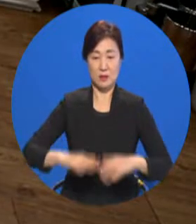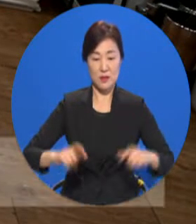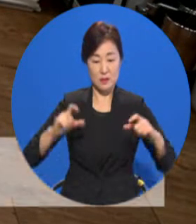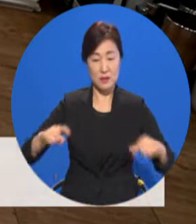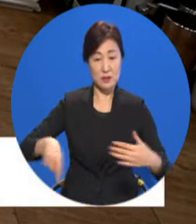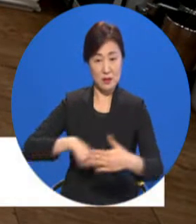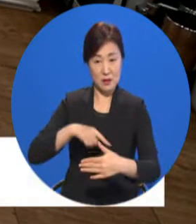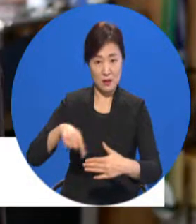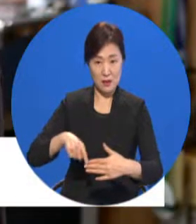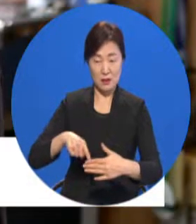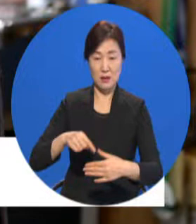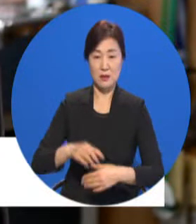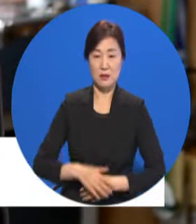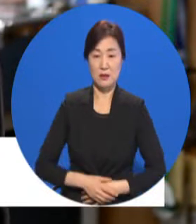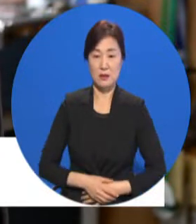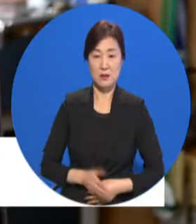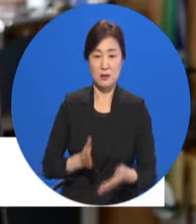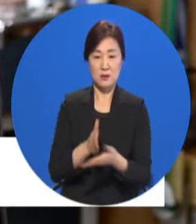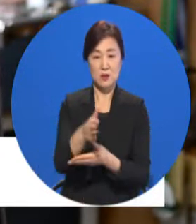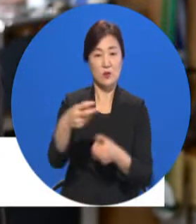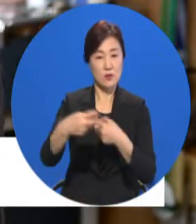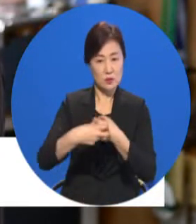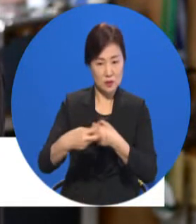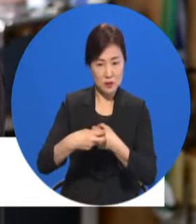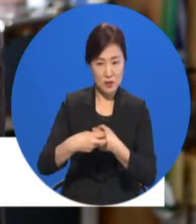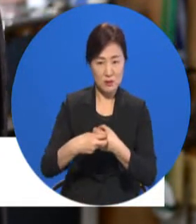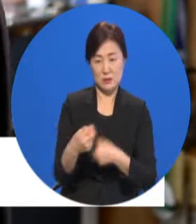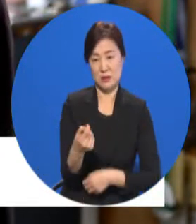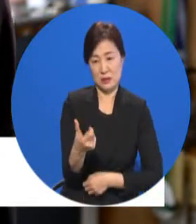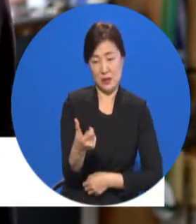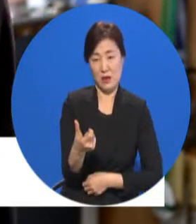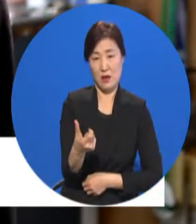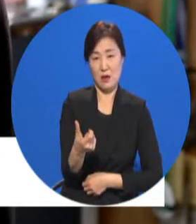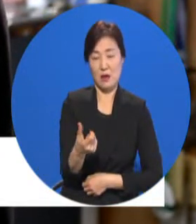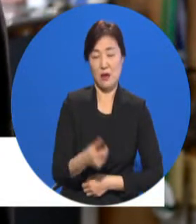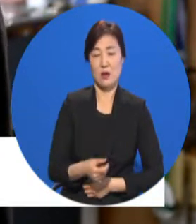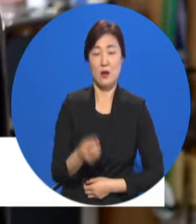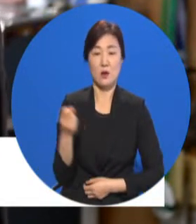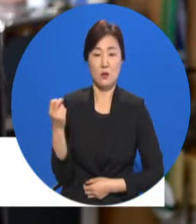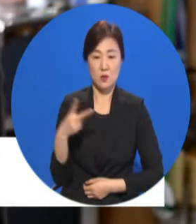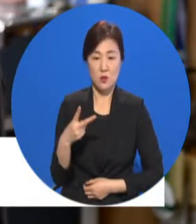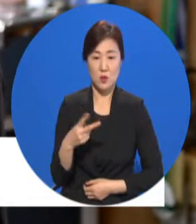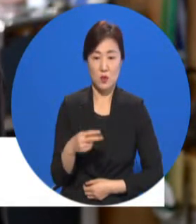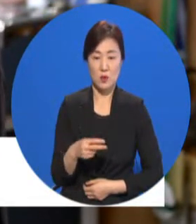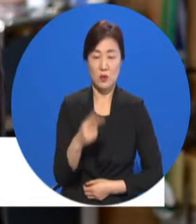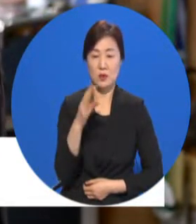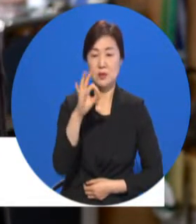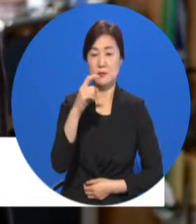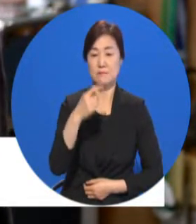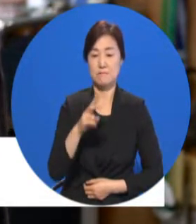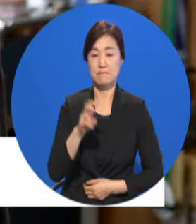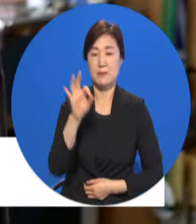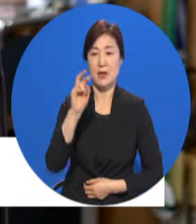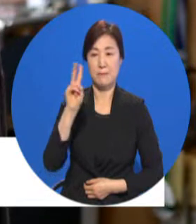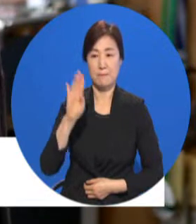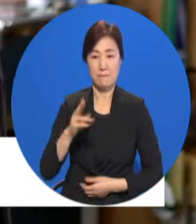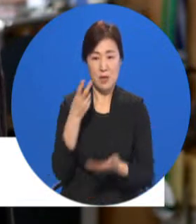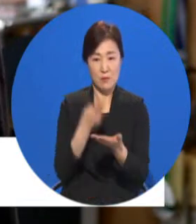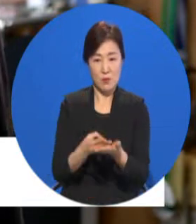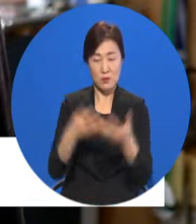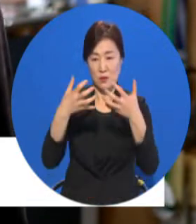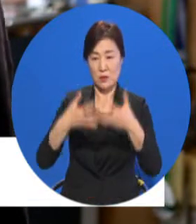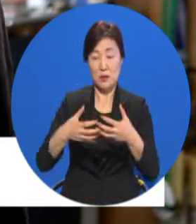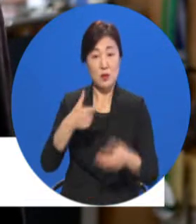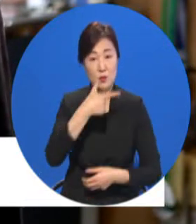전남권에서는 아무래도 전문의분들도 많이 없다고는 얘기도 있고 네. 또 음압병동 같은 장비도 부족하다는 얘기가